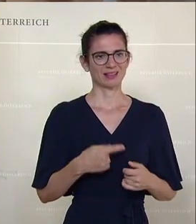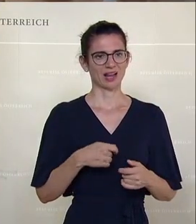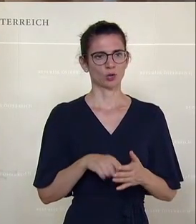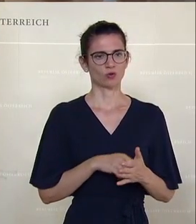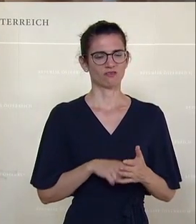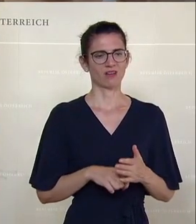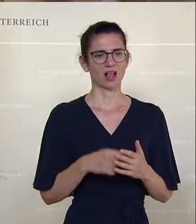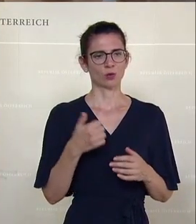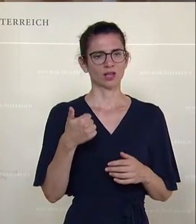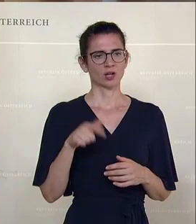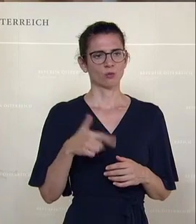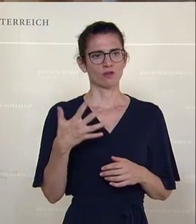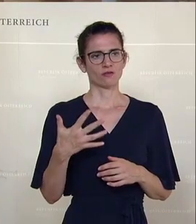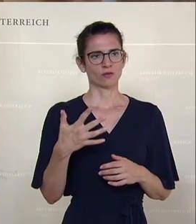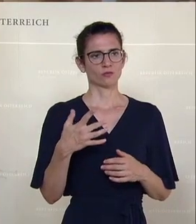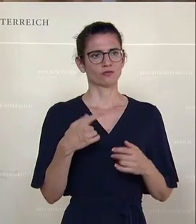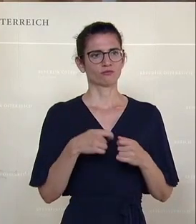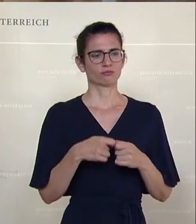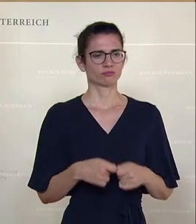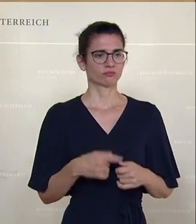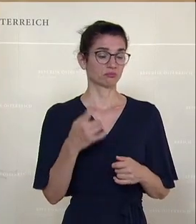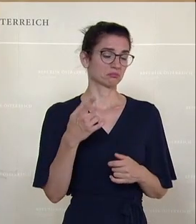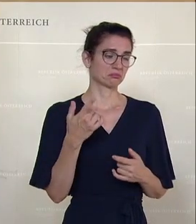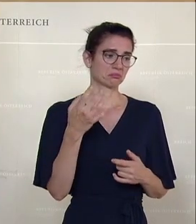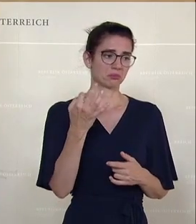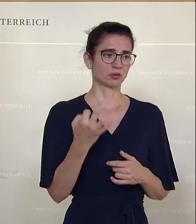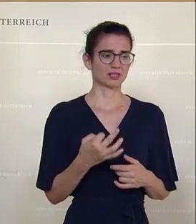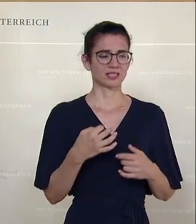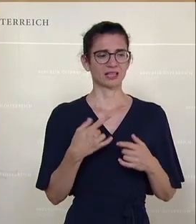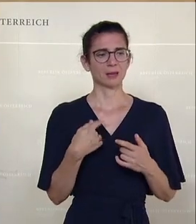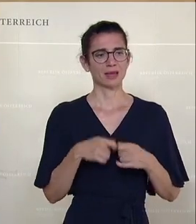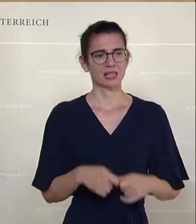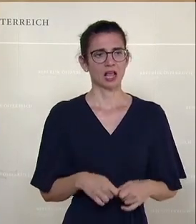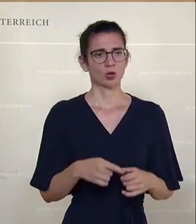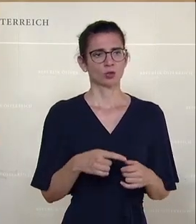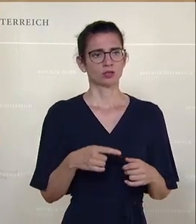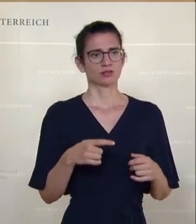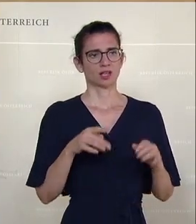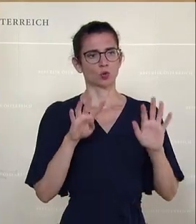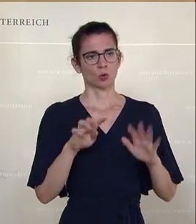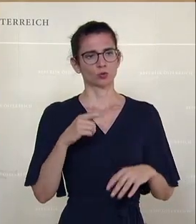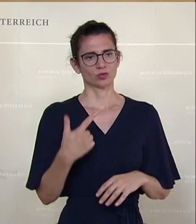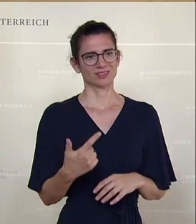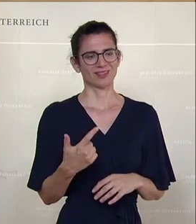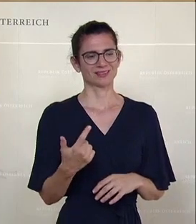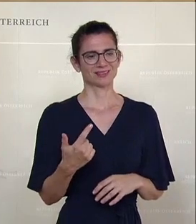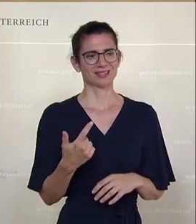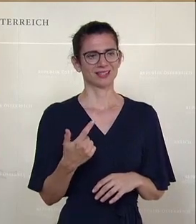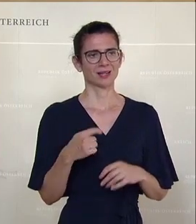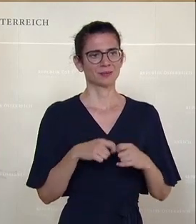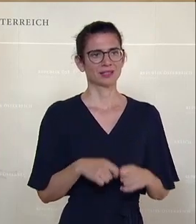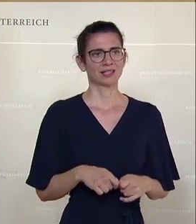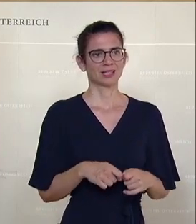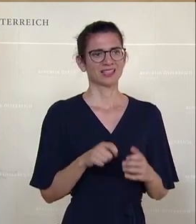und 1,5% oder 2% Wahlbeteiligung. Da wählen dann halt 29